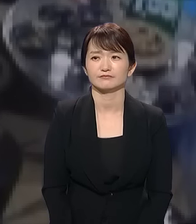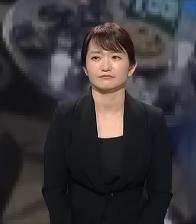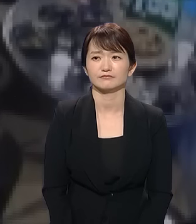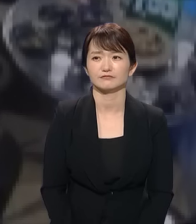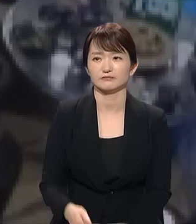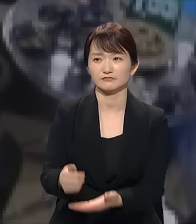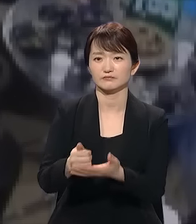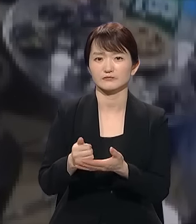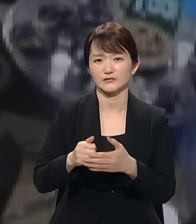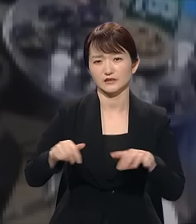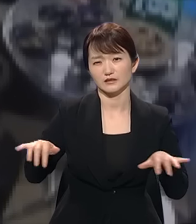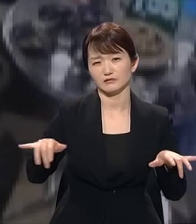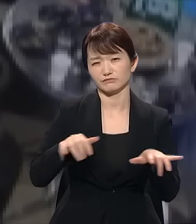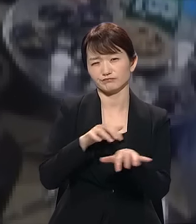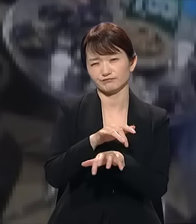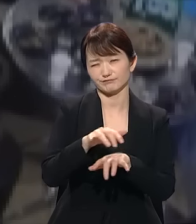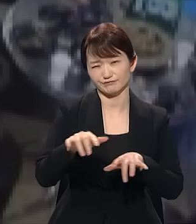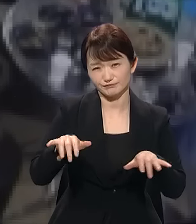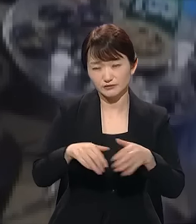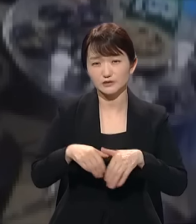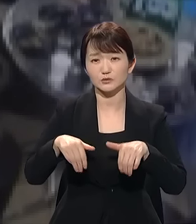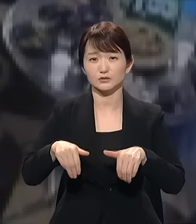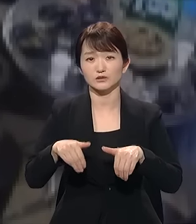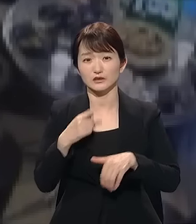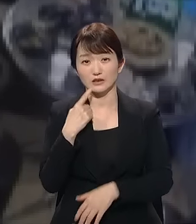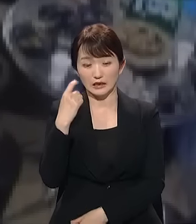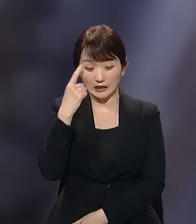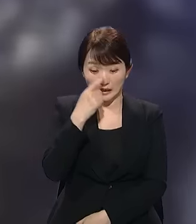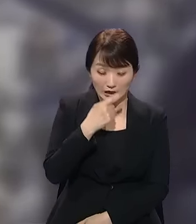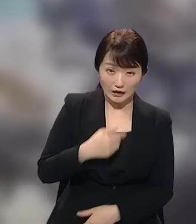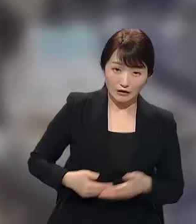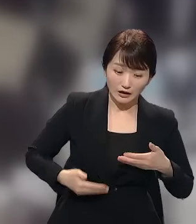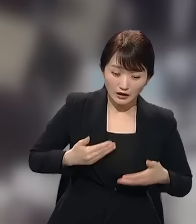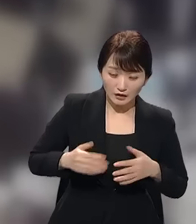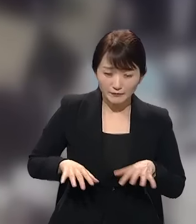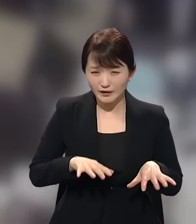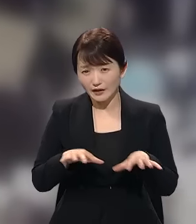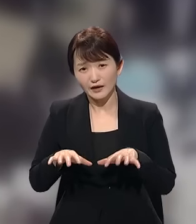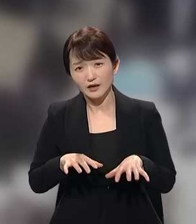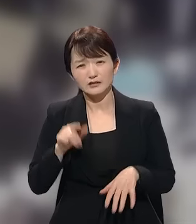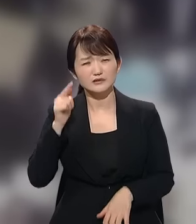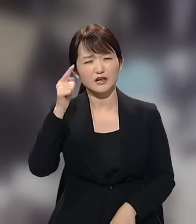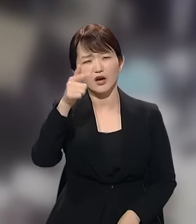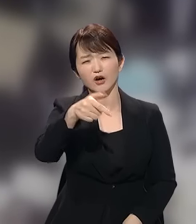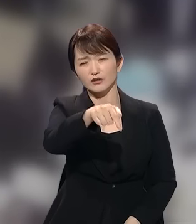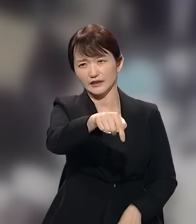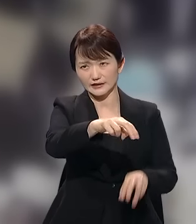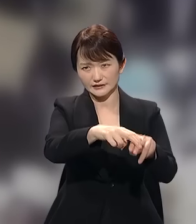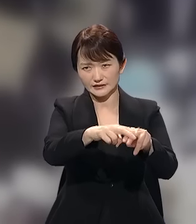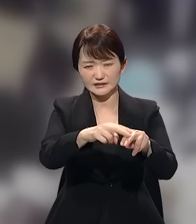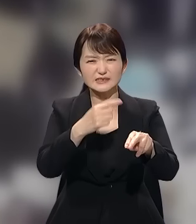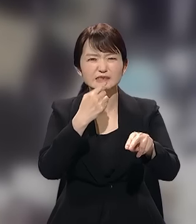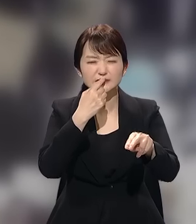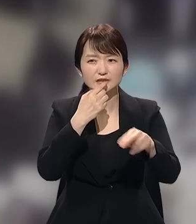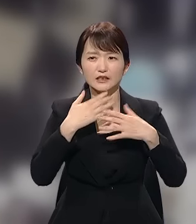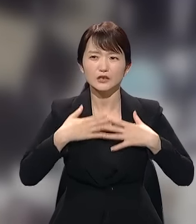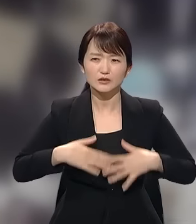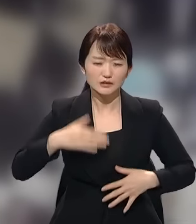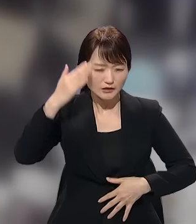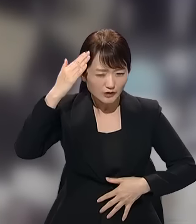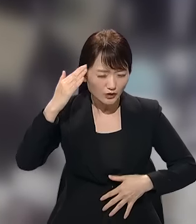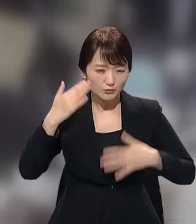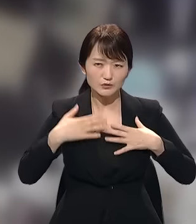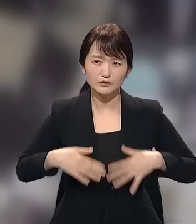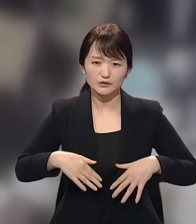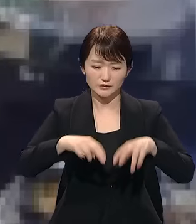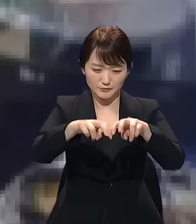자, 손님들은 바글바글, 종업원들은 혼비백산. 자, 그런데 저기 흰 옷 넷, 검은 옷 하나, 다섯 명